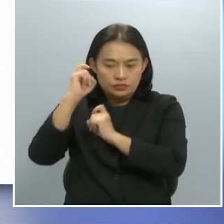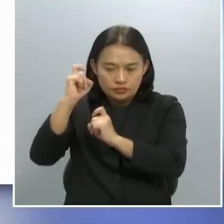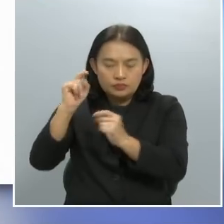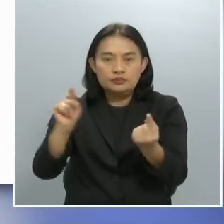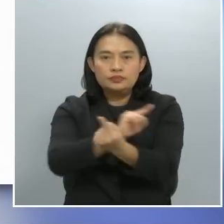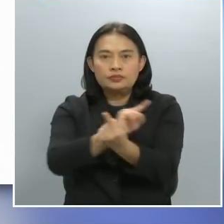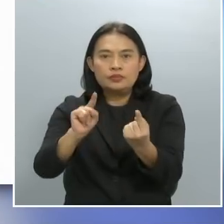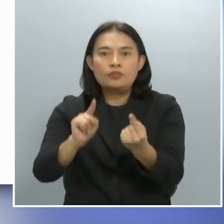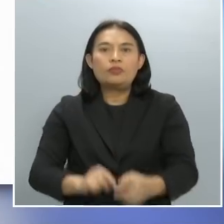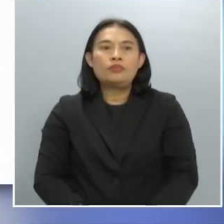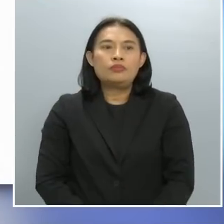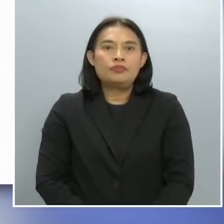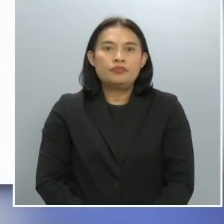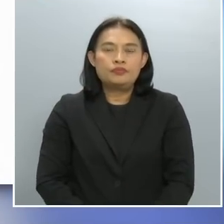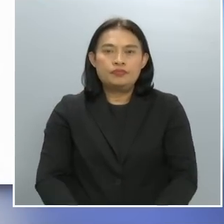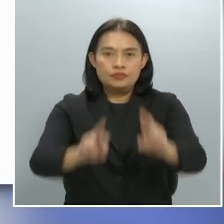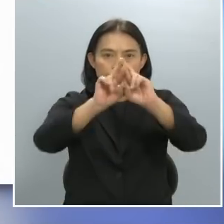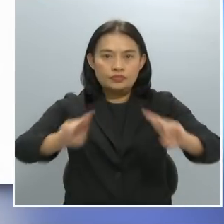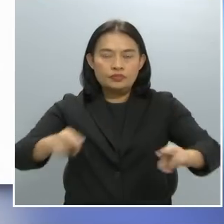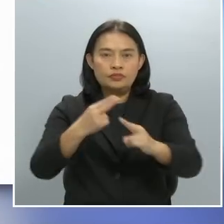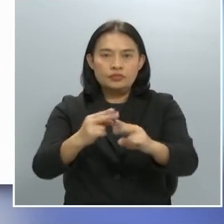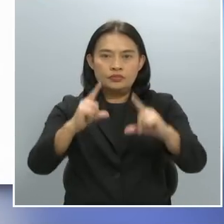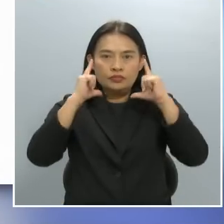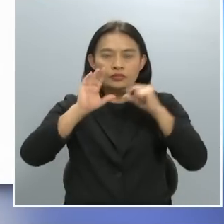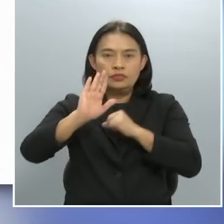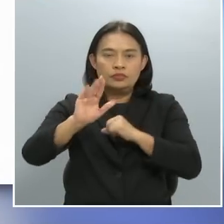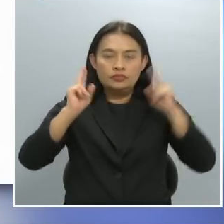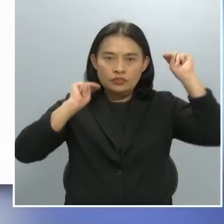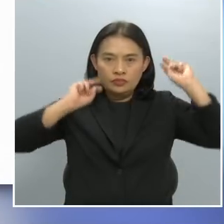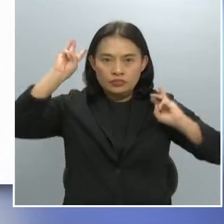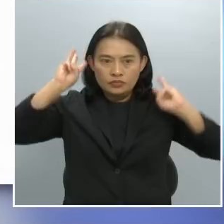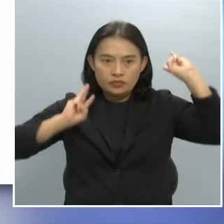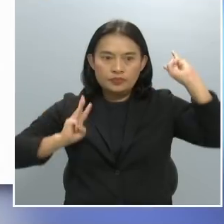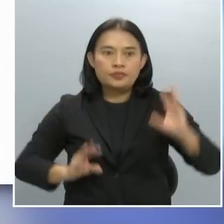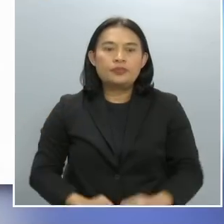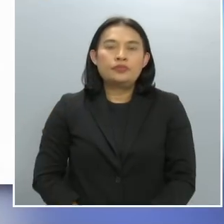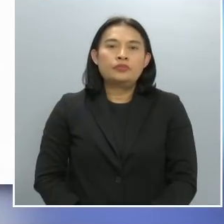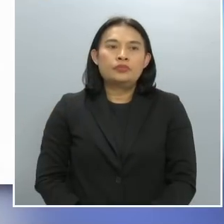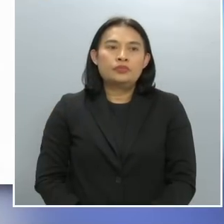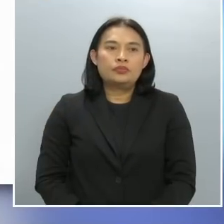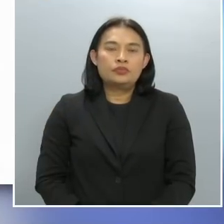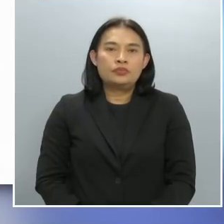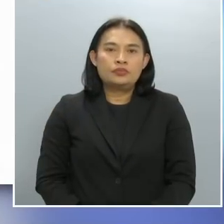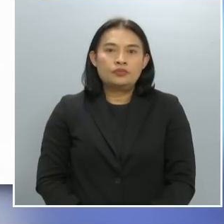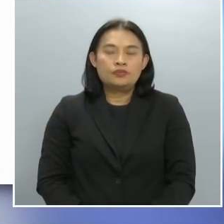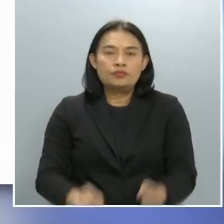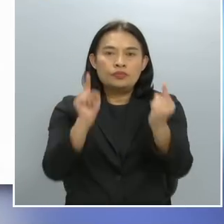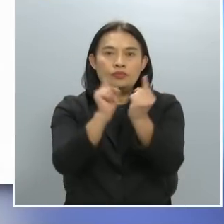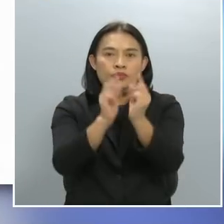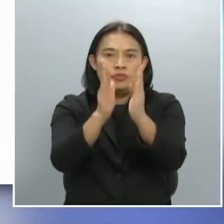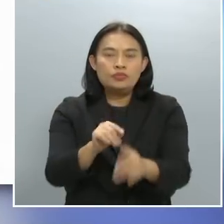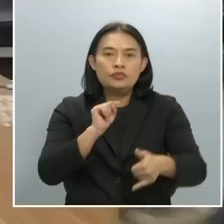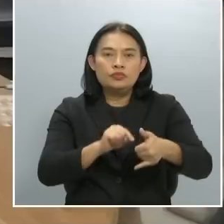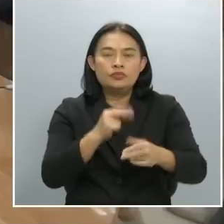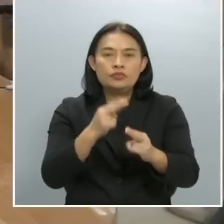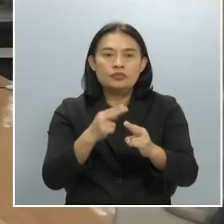แล้วก็บอกด้วยว่าเป็นร้านสักชื่อดังแห่งหนึ่งในจังหวัดนครสวรรค์ทีมข่าวไปพบกับคนที่โพสต์ค่ะชื่อว่าคุณแค